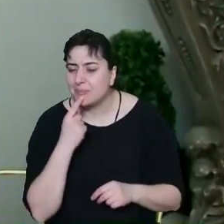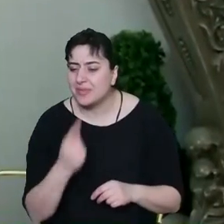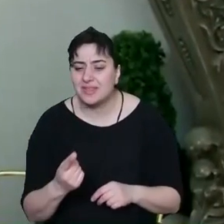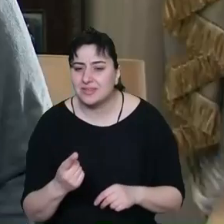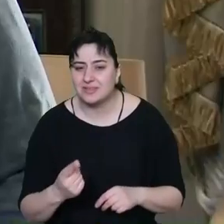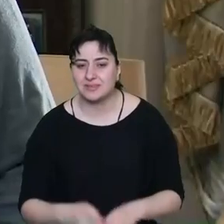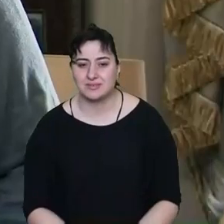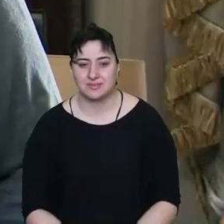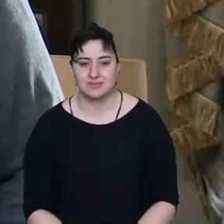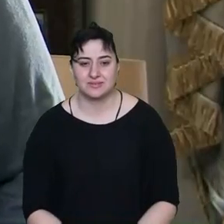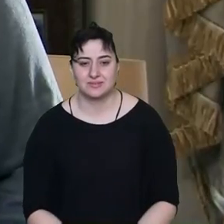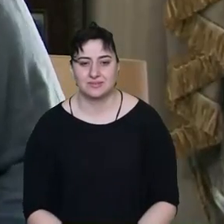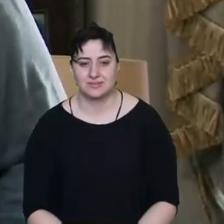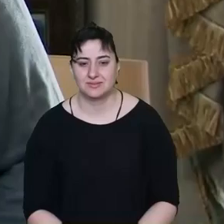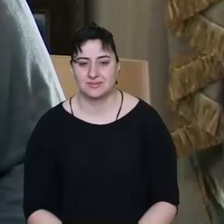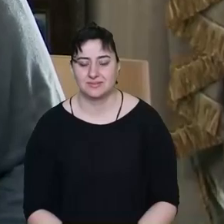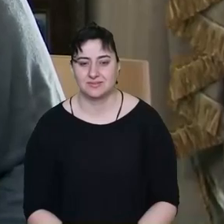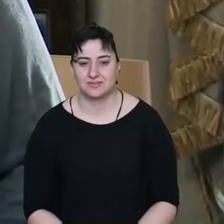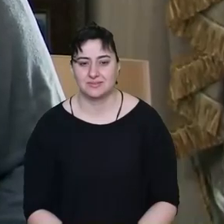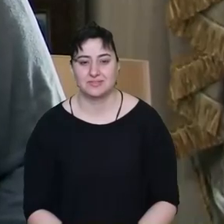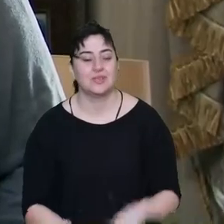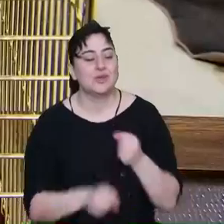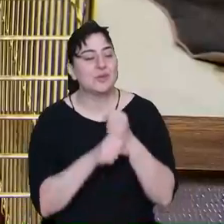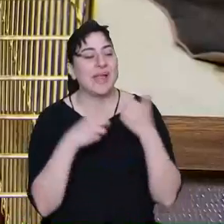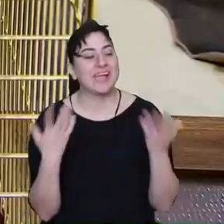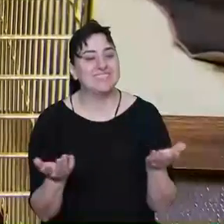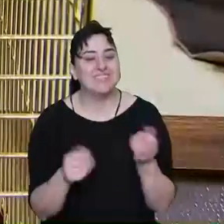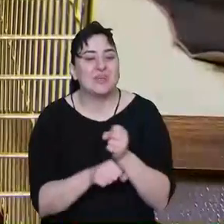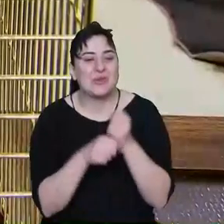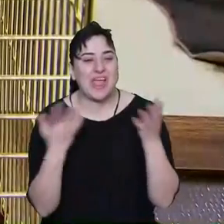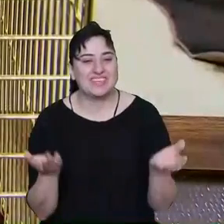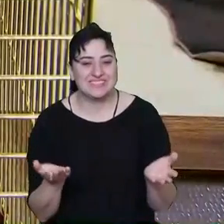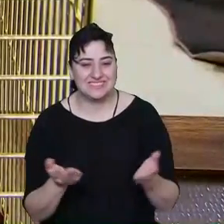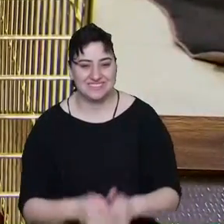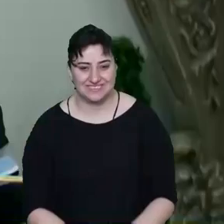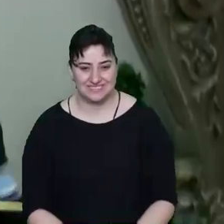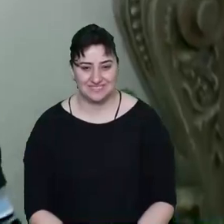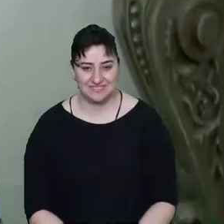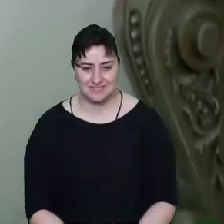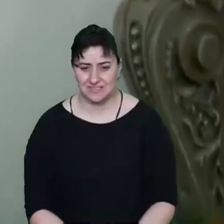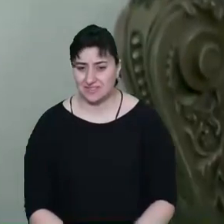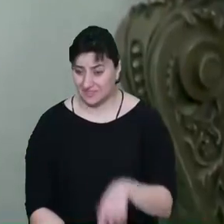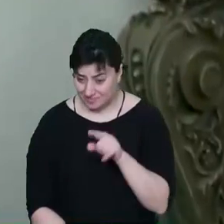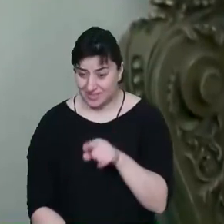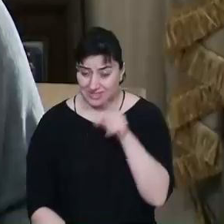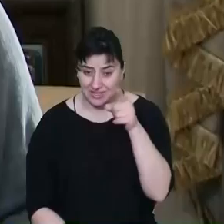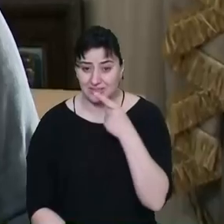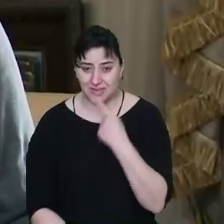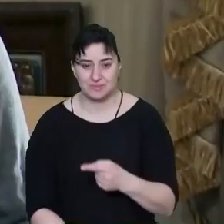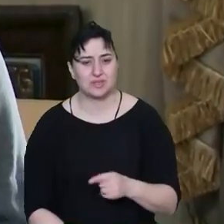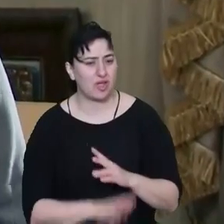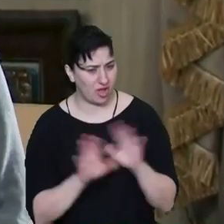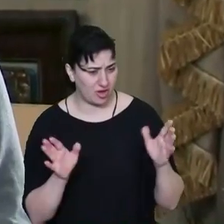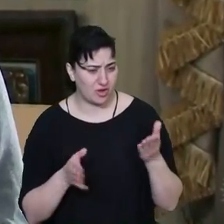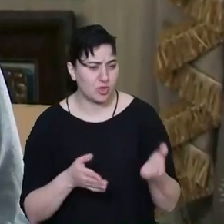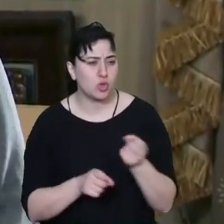dedin birader? Veysel Şükrü'yü gösteriyor. Günaydın! Günaydın! Sağ demiş, gördün mü? Ne